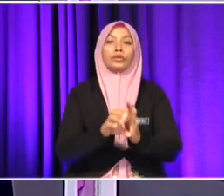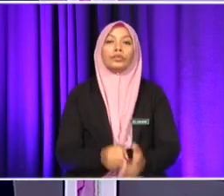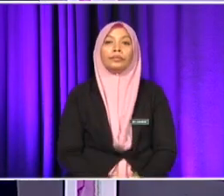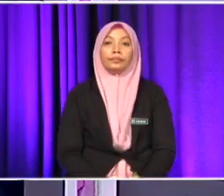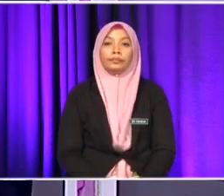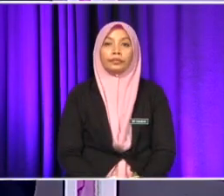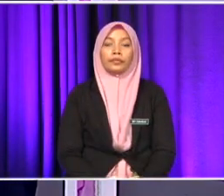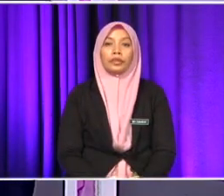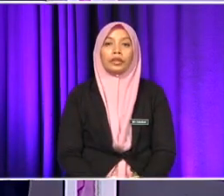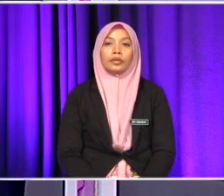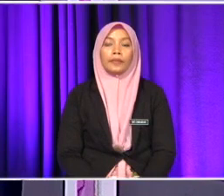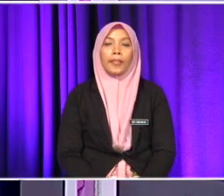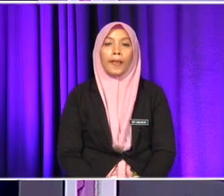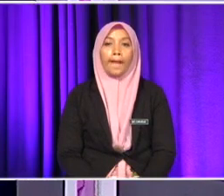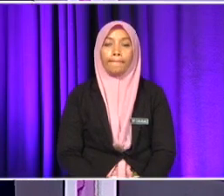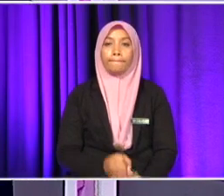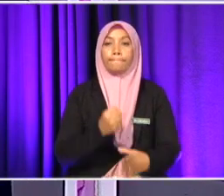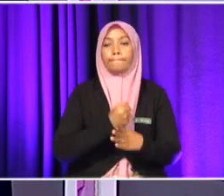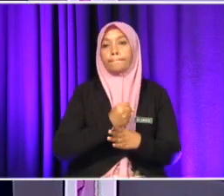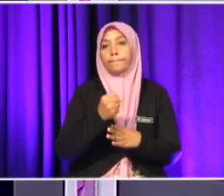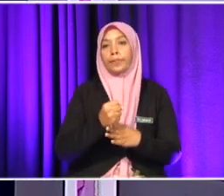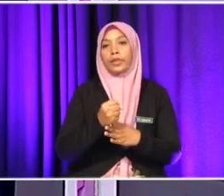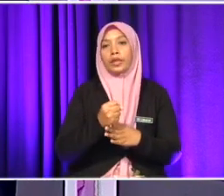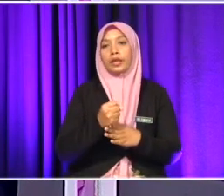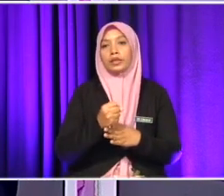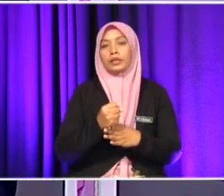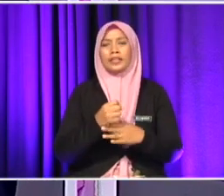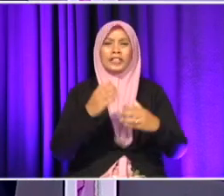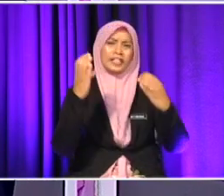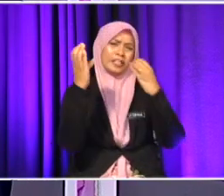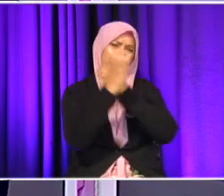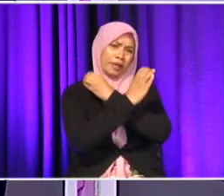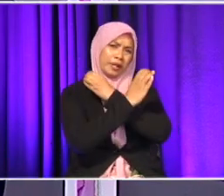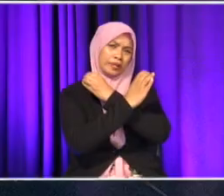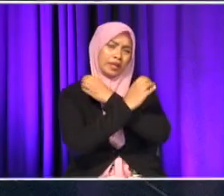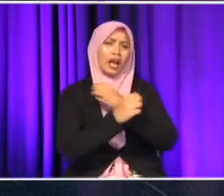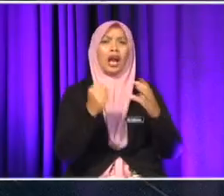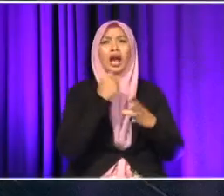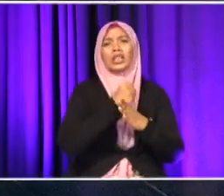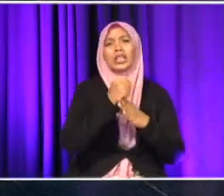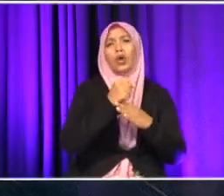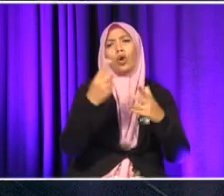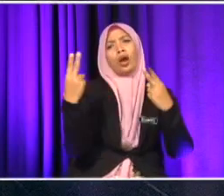pun antara pilihan marka banyak saja jadi jawabannya pun banyak